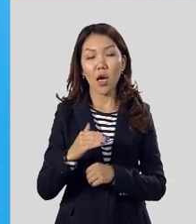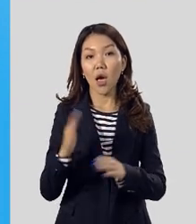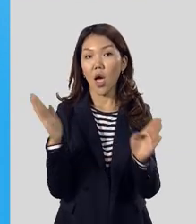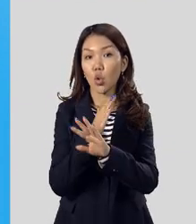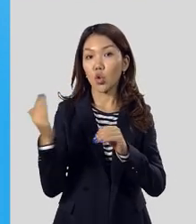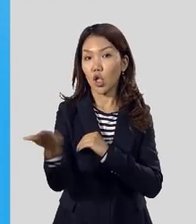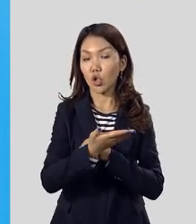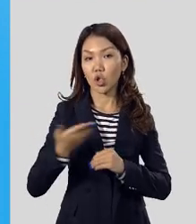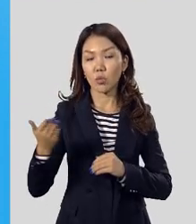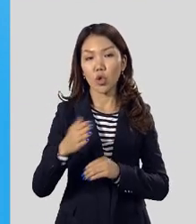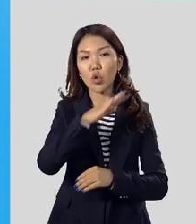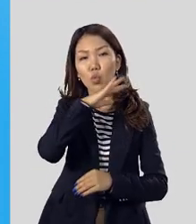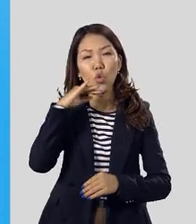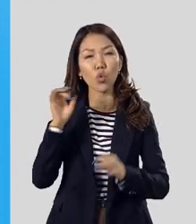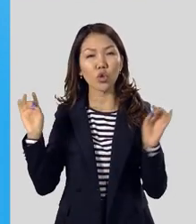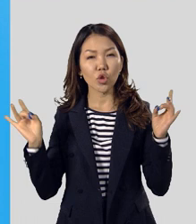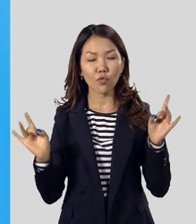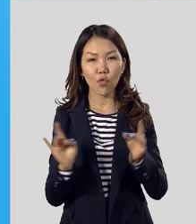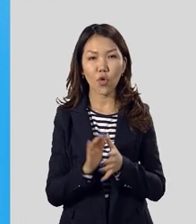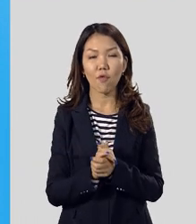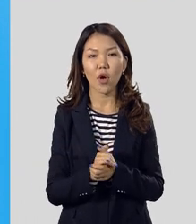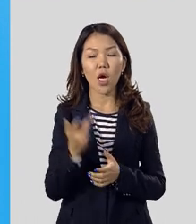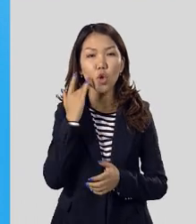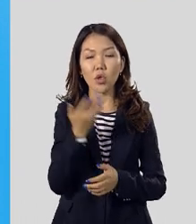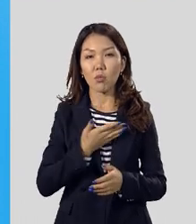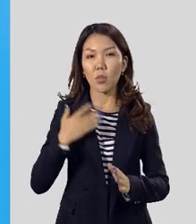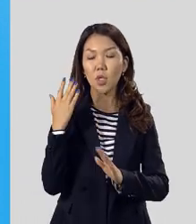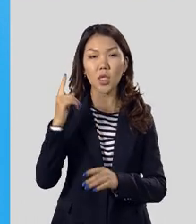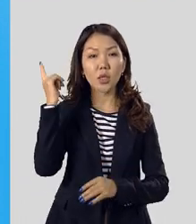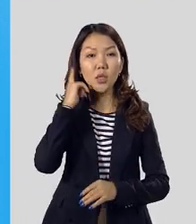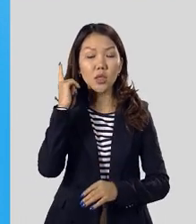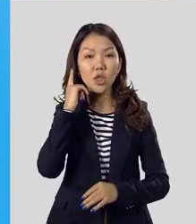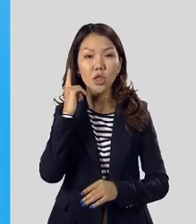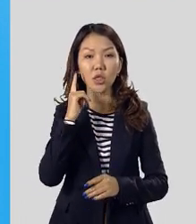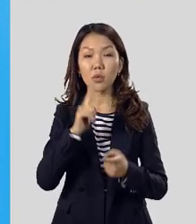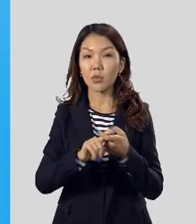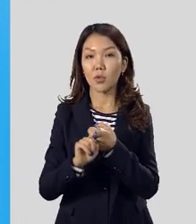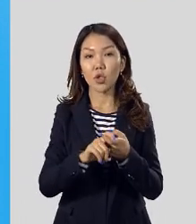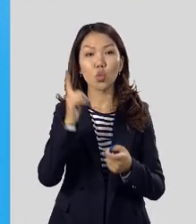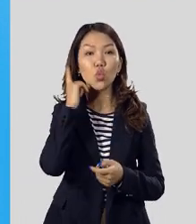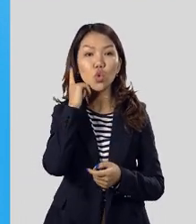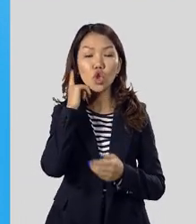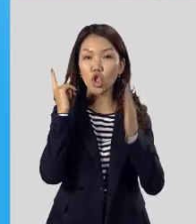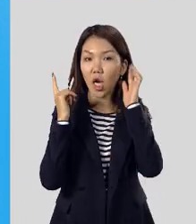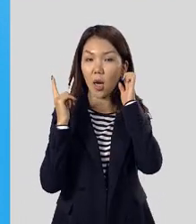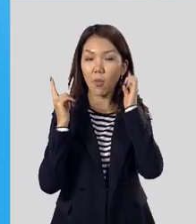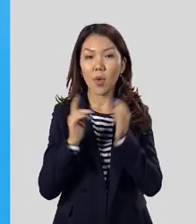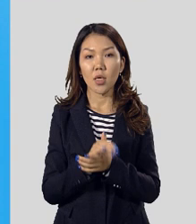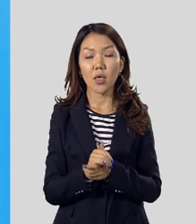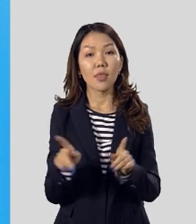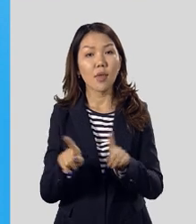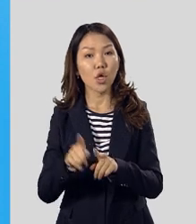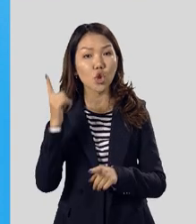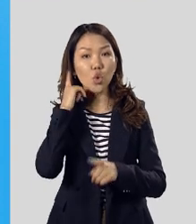мир полон звуков, которые мы воспринимаем благодаря органам слуха – ушам. Кроме того,